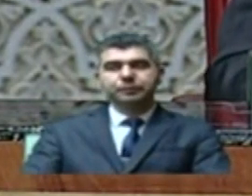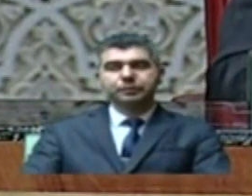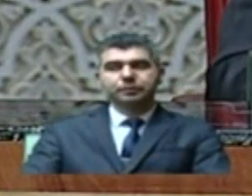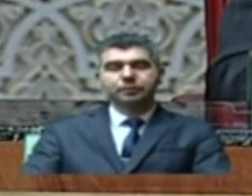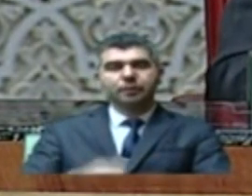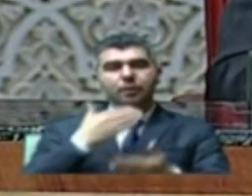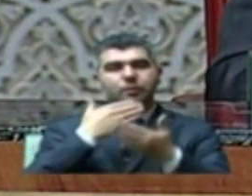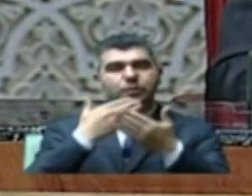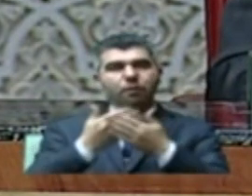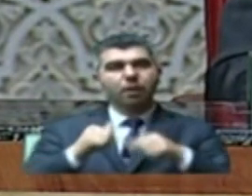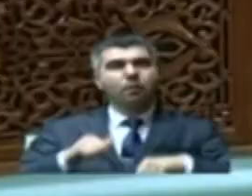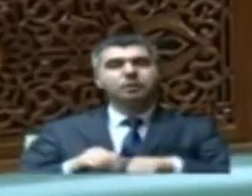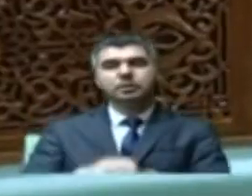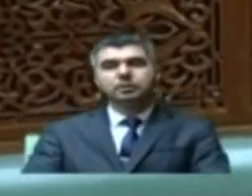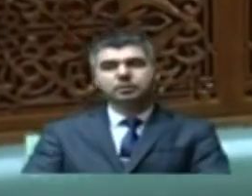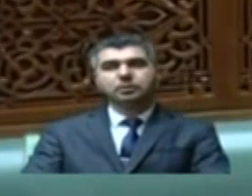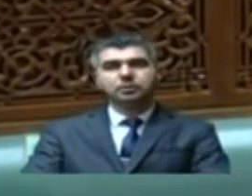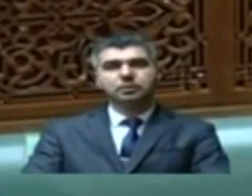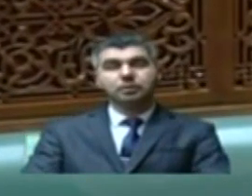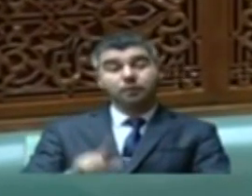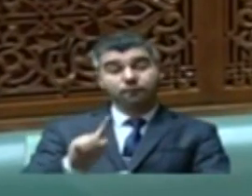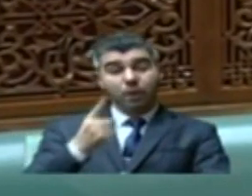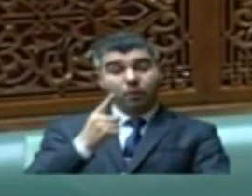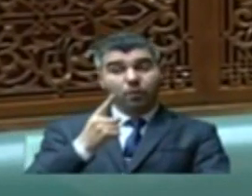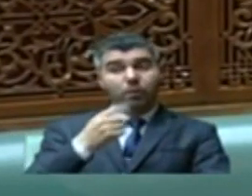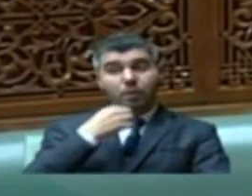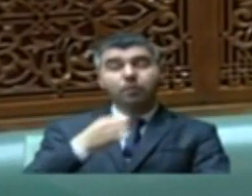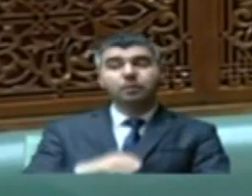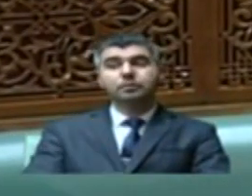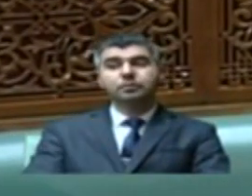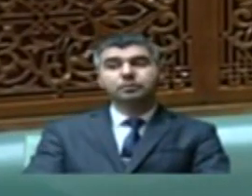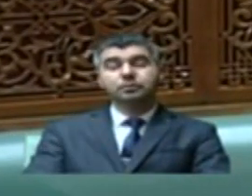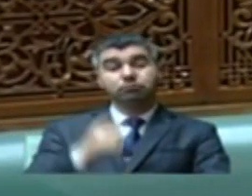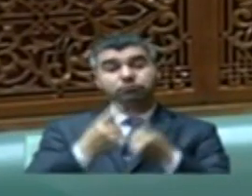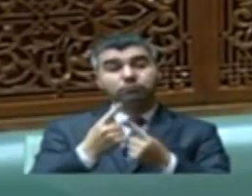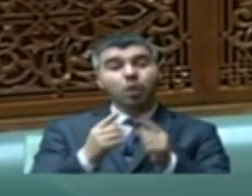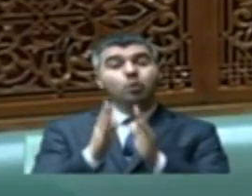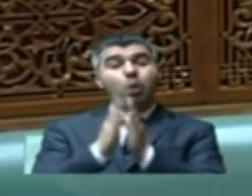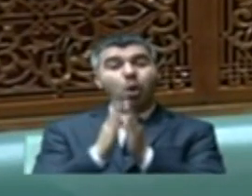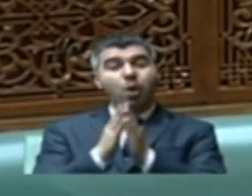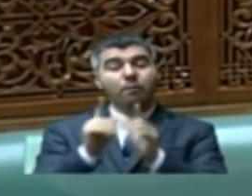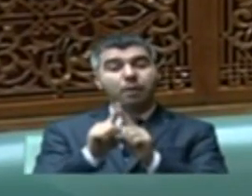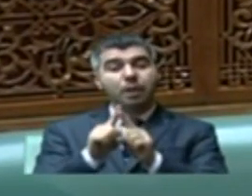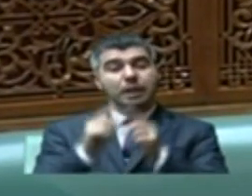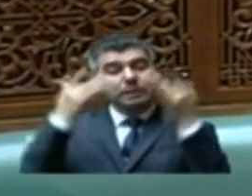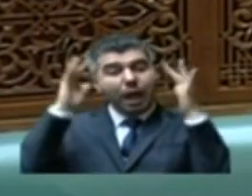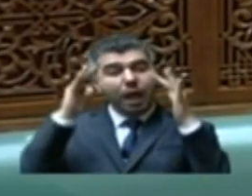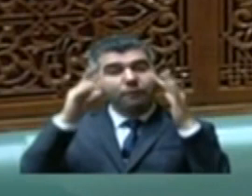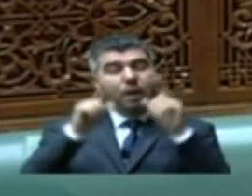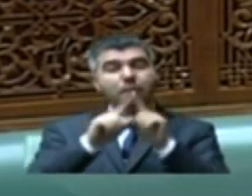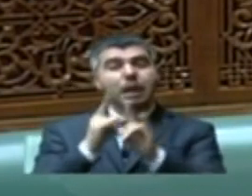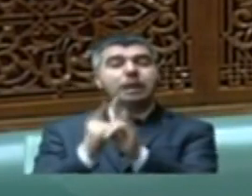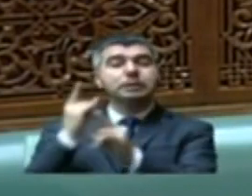شكرا سيد الوزير، أولا من المسلمات أن الأمازيغية لغة وثقافة وحضارة